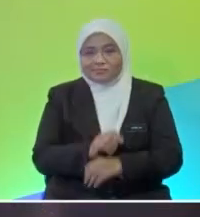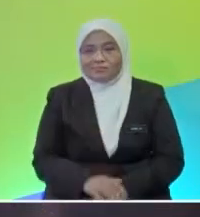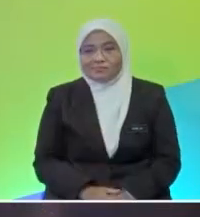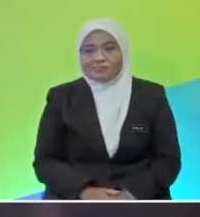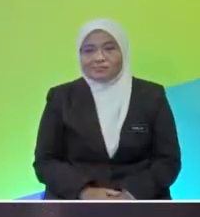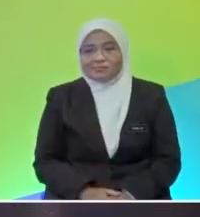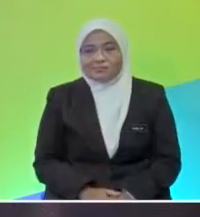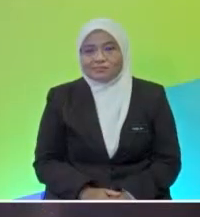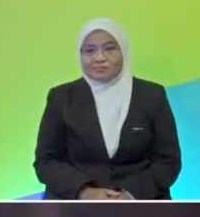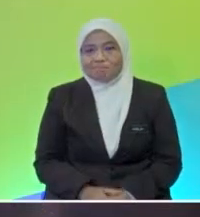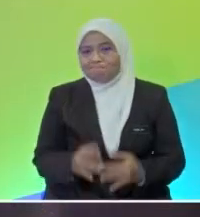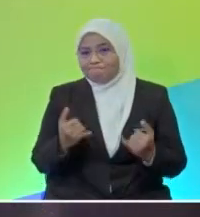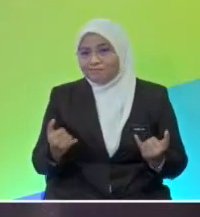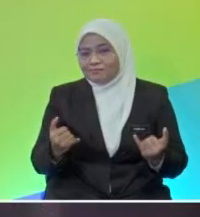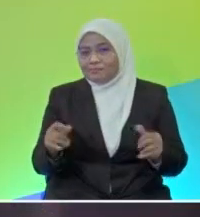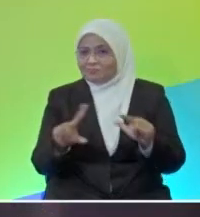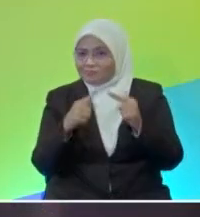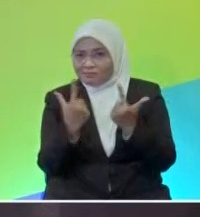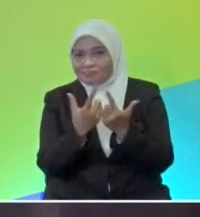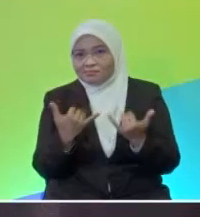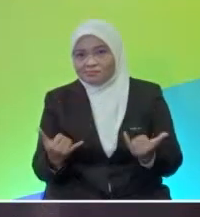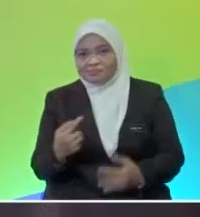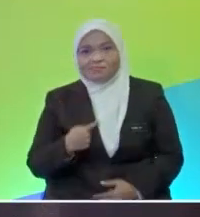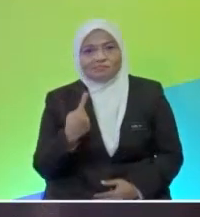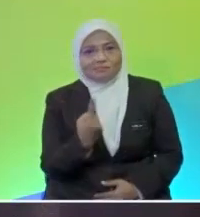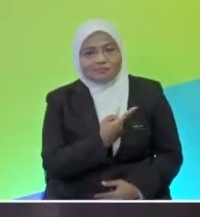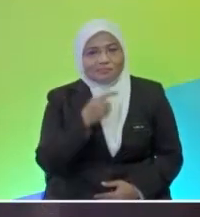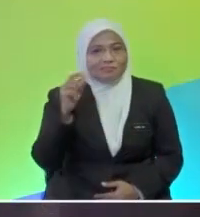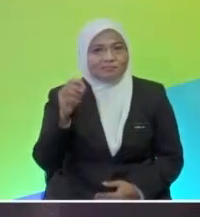saja lah sampai ke kelas pengukuran kelas pengukuran